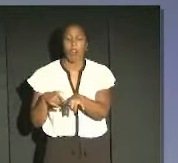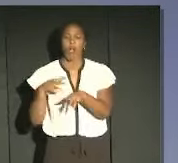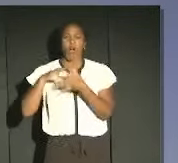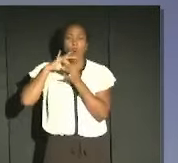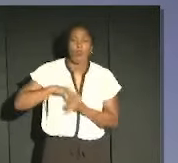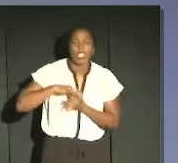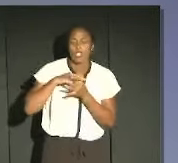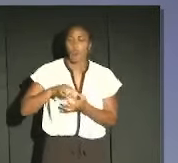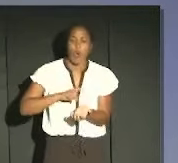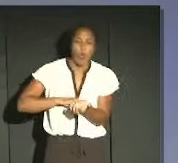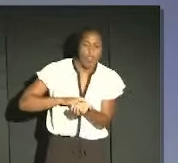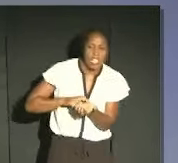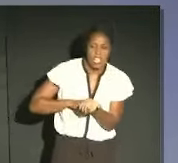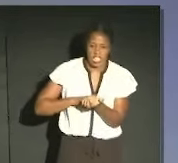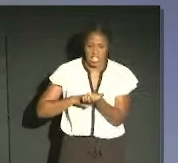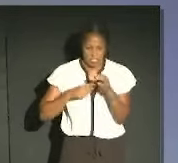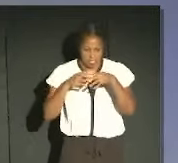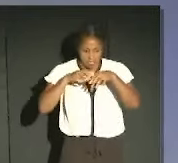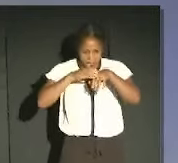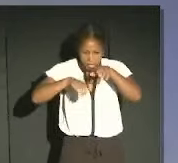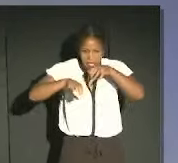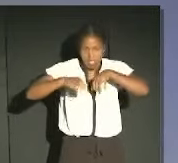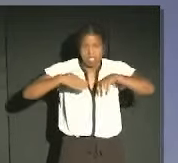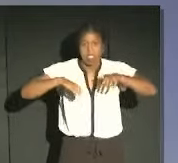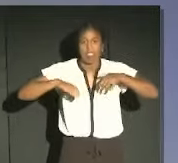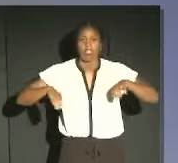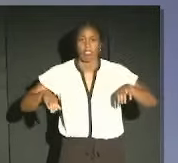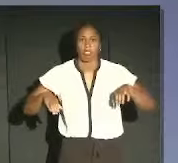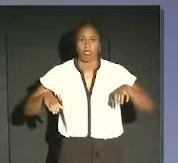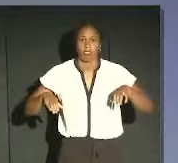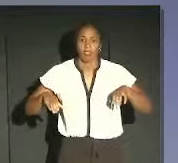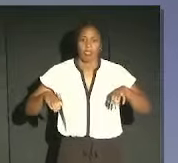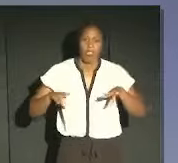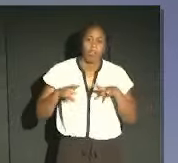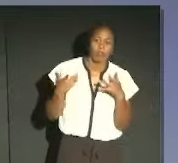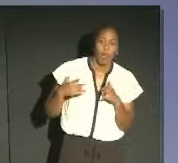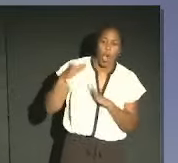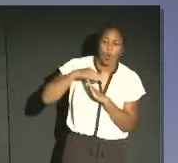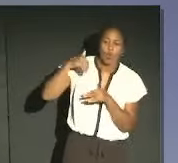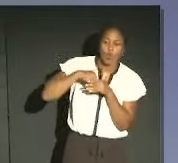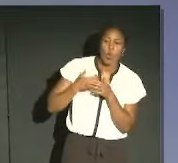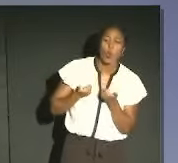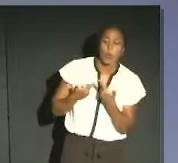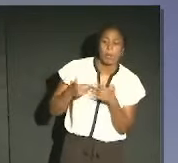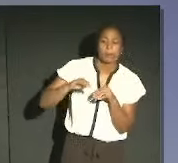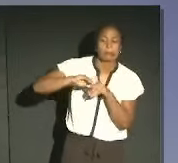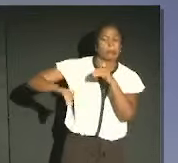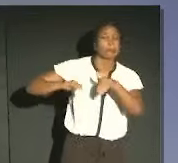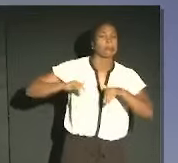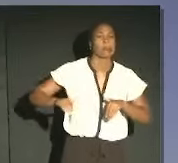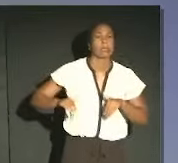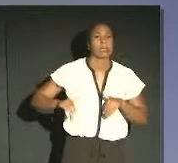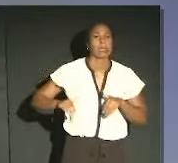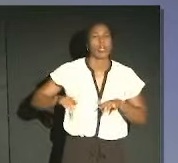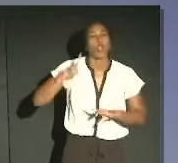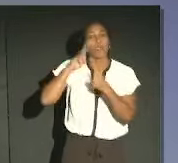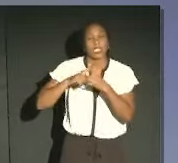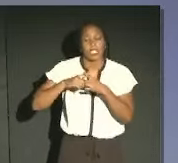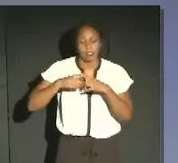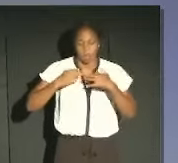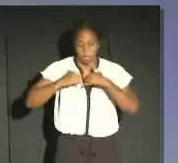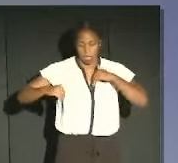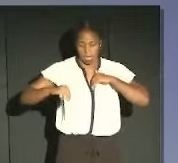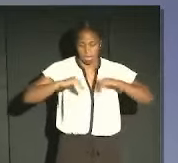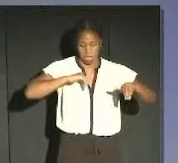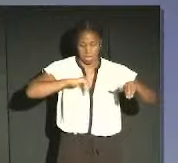origines nous diviser selon le montant que l'on détient dans notre portefeuille diviser pour mieux régner il nous